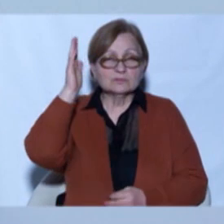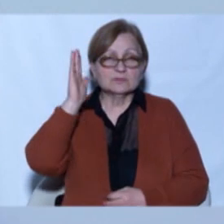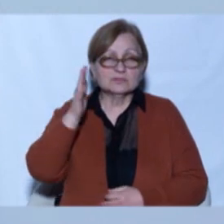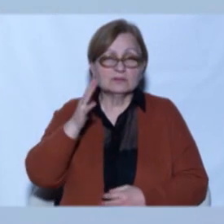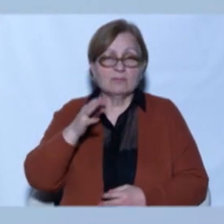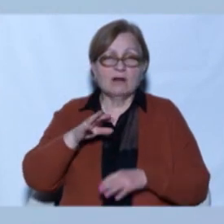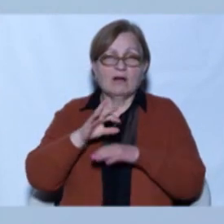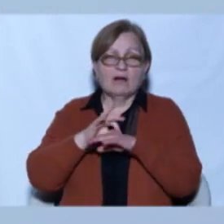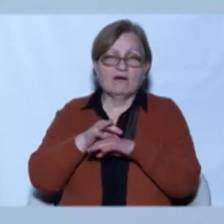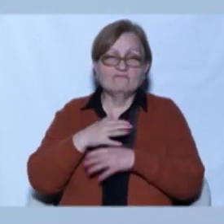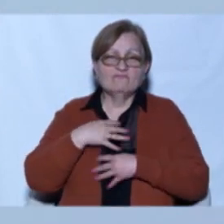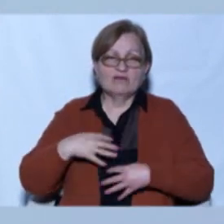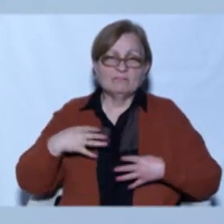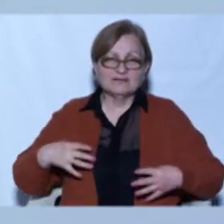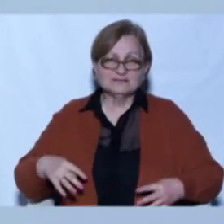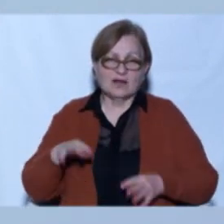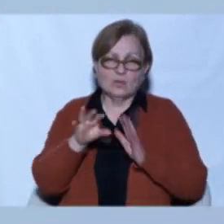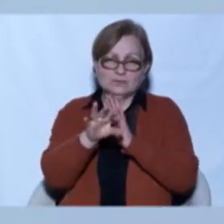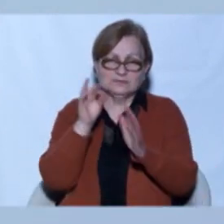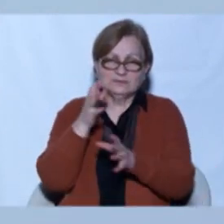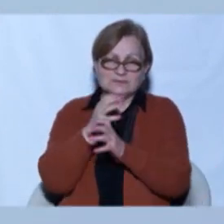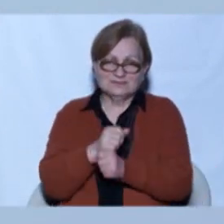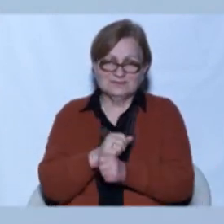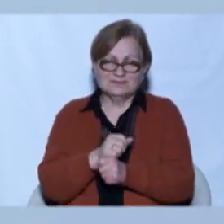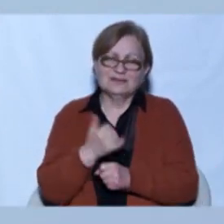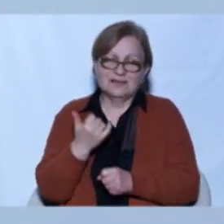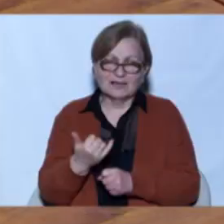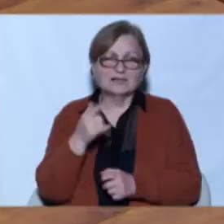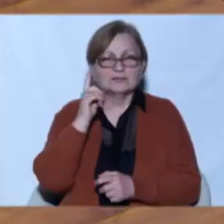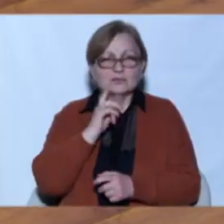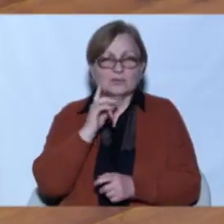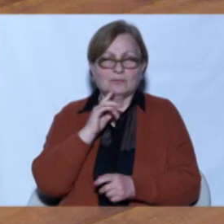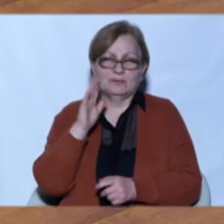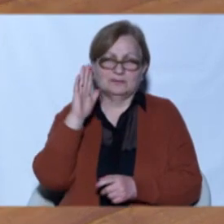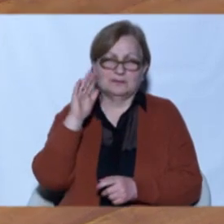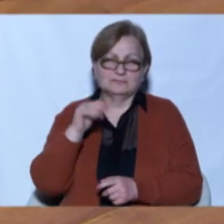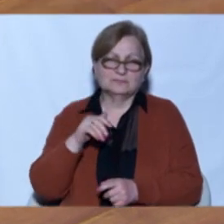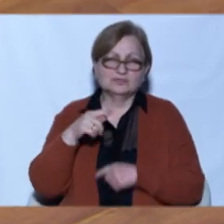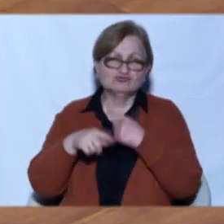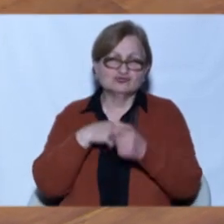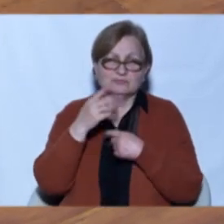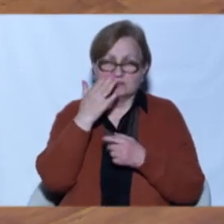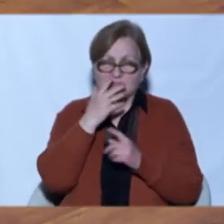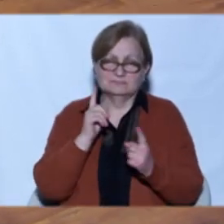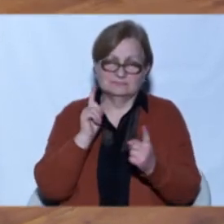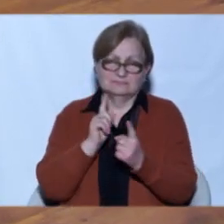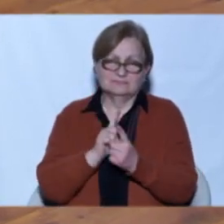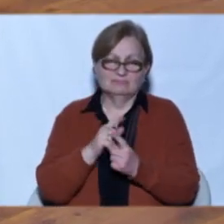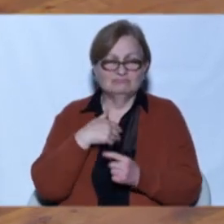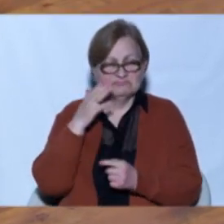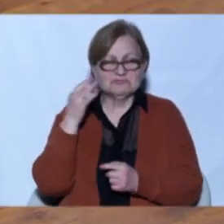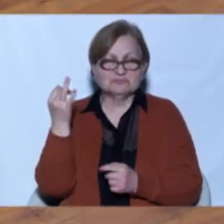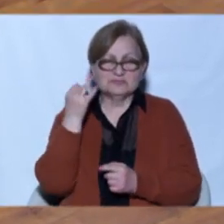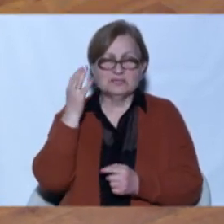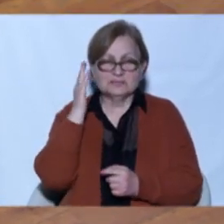ვეფხისტყაოსანი, მისი ნაწყვეტი და დროებით გემშვიდობები შემდეგ გაკვეთილზე, მგონია რომ ძალიან